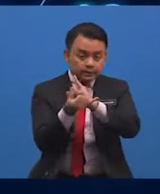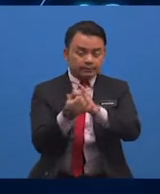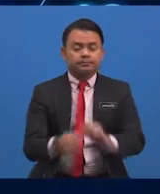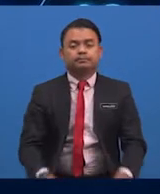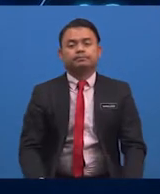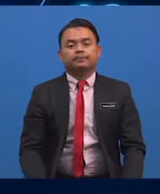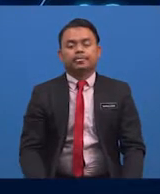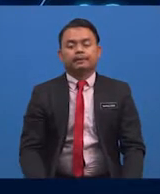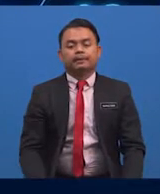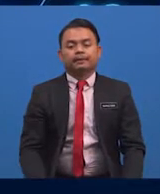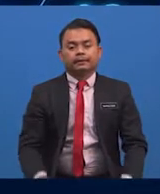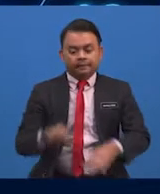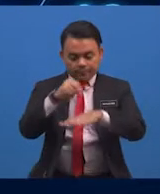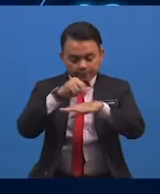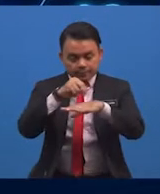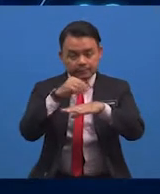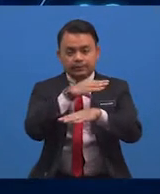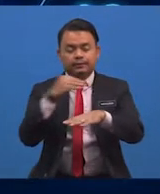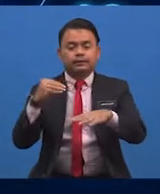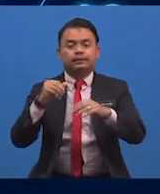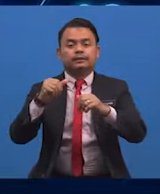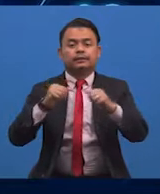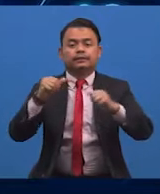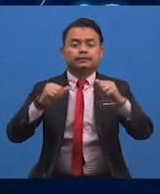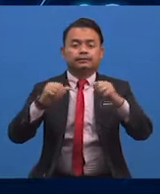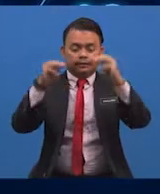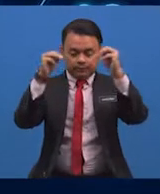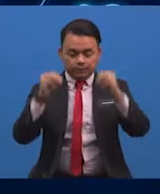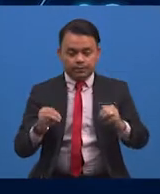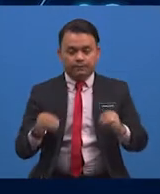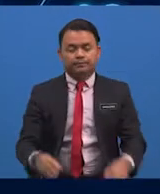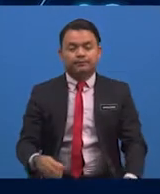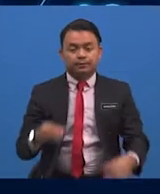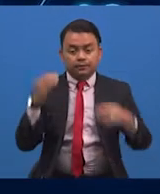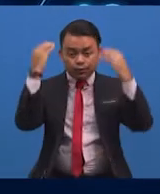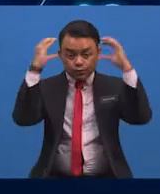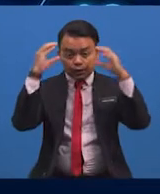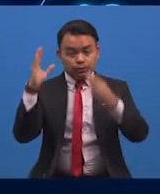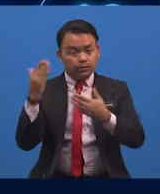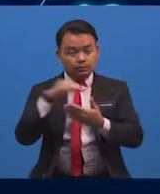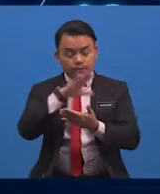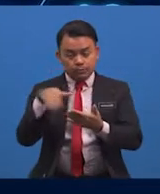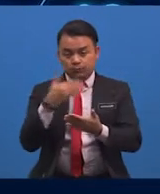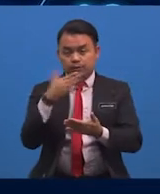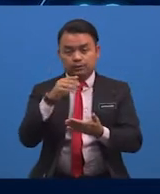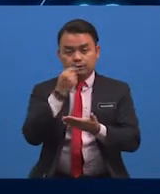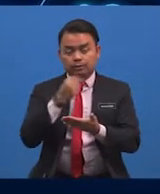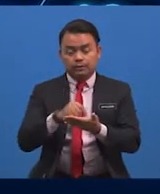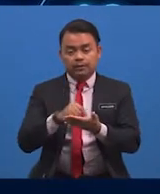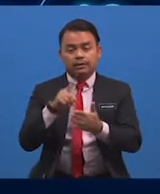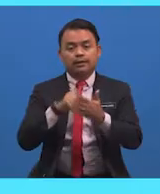aktiviti manusia. Cikgu berharap para pelajar telah mencatat semua yang cikgu sampaikan di sini.